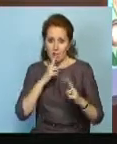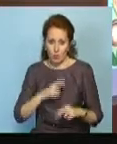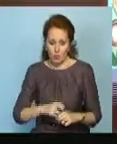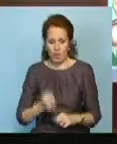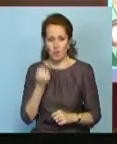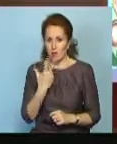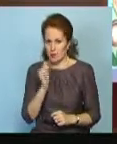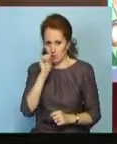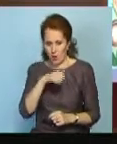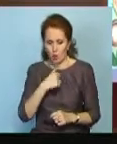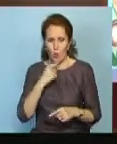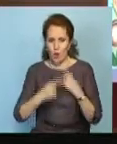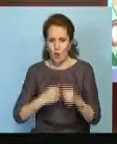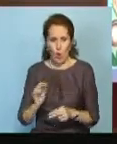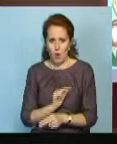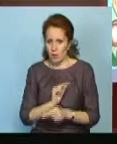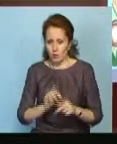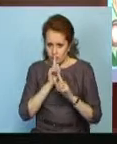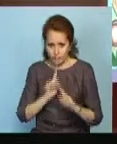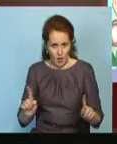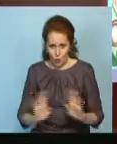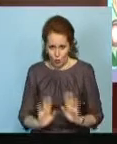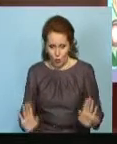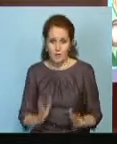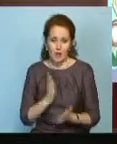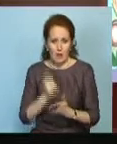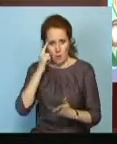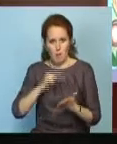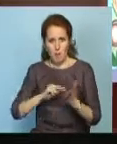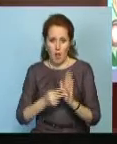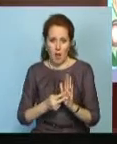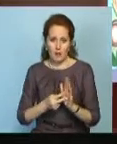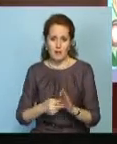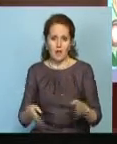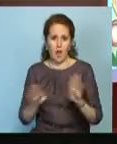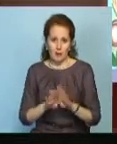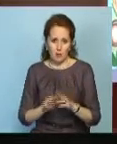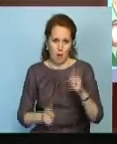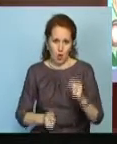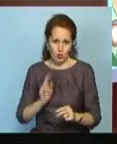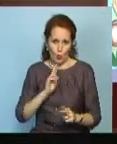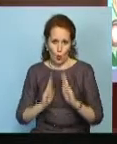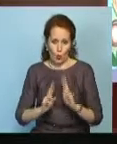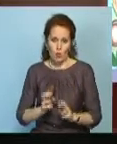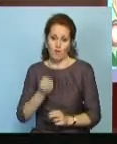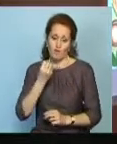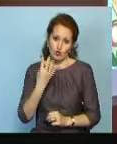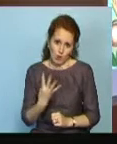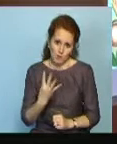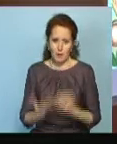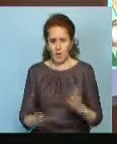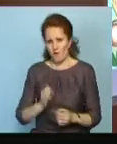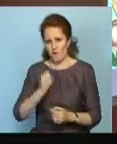не идет. Есть планы, что мы можем закрыть молочную кухню на ремонт в 2014 году, возможно, даже в 2015